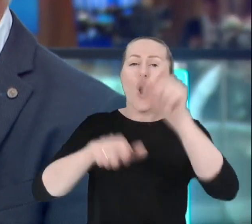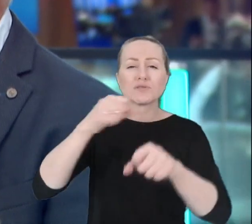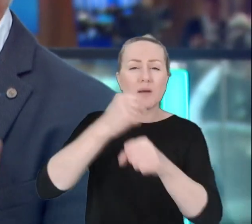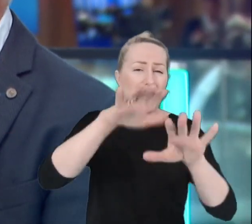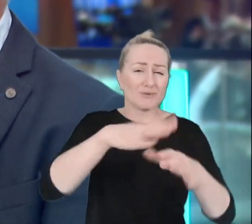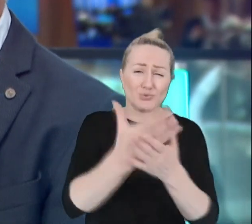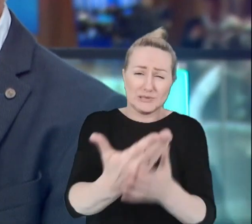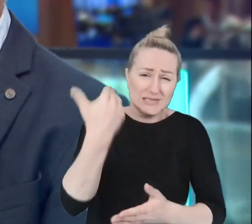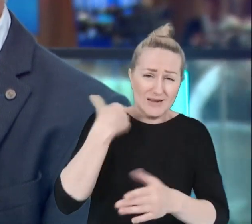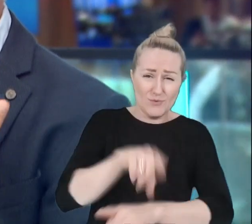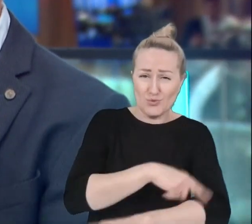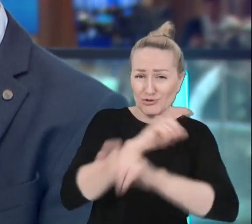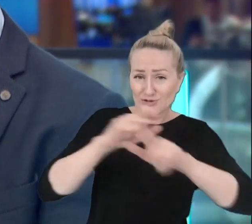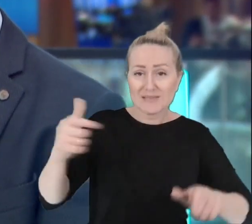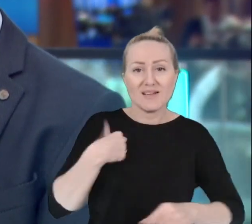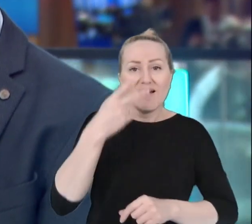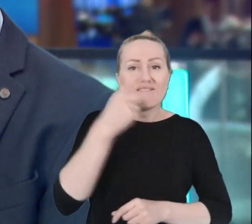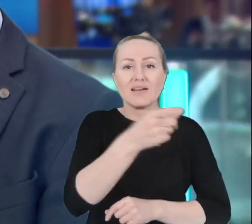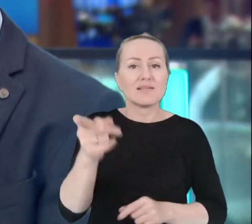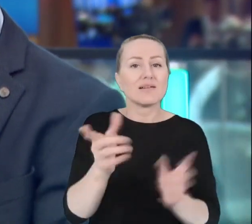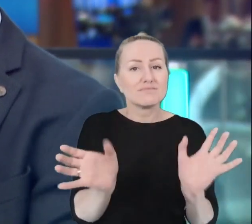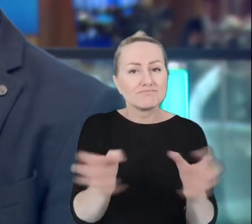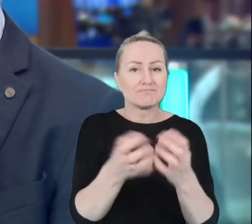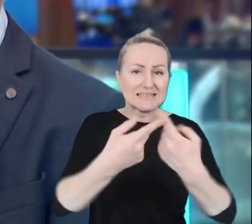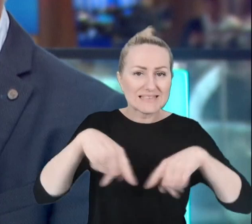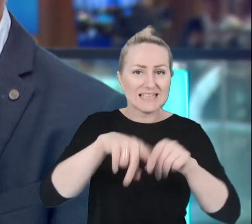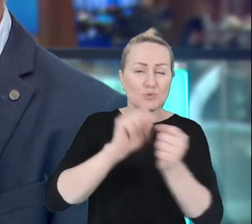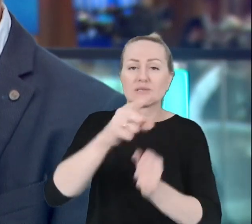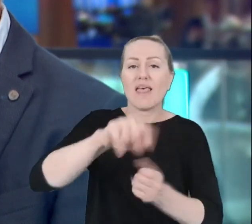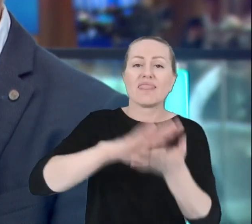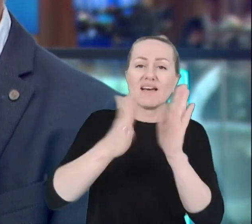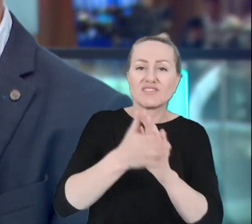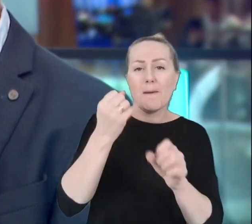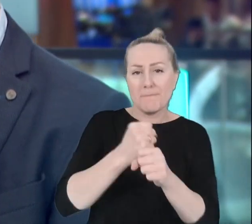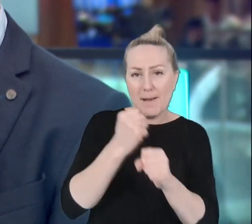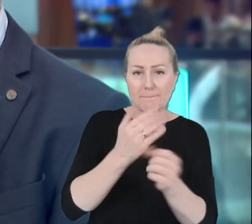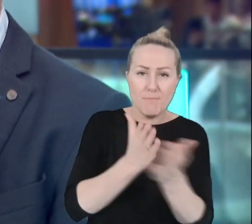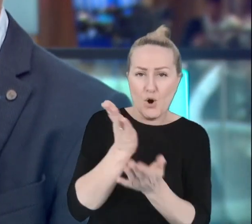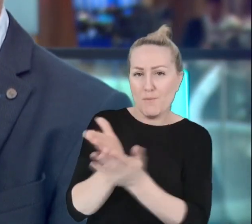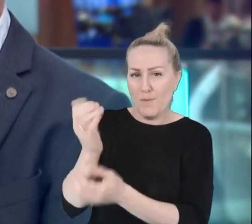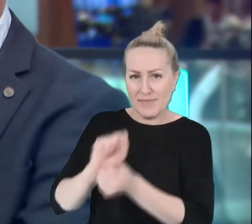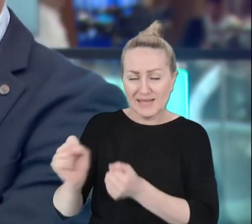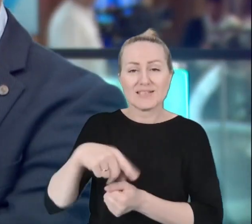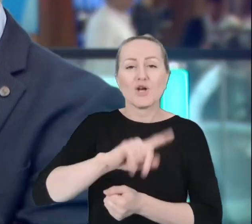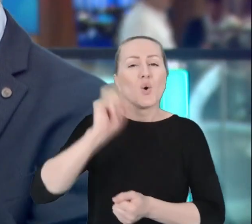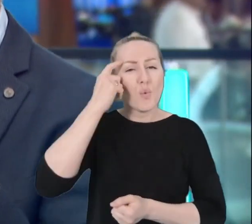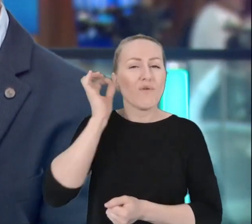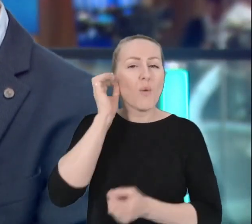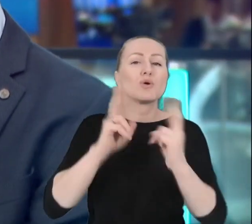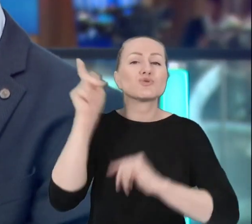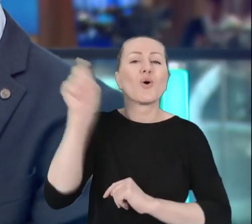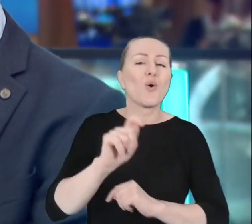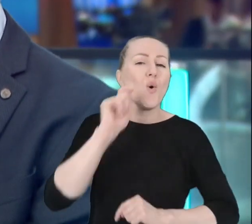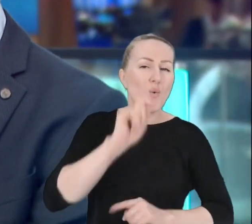widzę, jak one tworzą zespół, jak sobie nawzajem pomagają. Jest sporo osób, głównie pań z Ukrainy, ale panów też. I widzę, jak